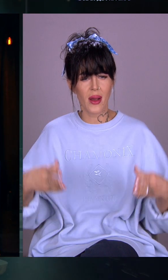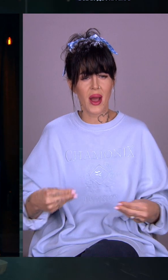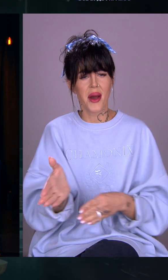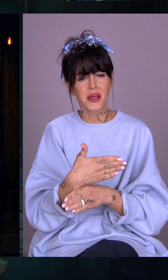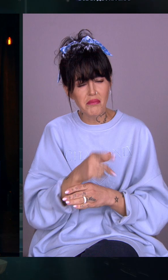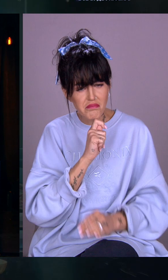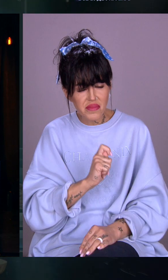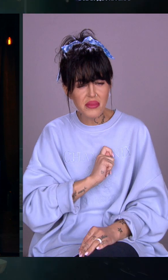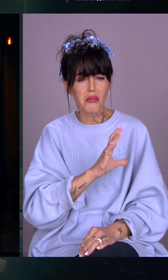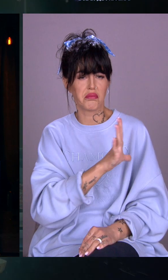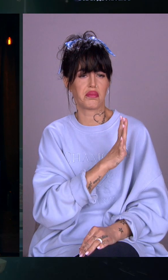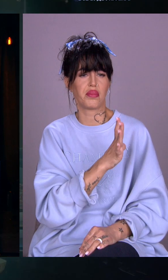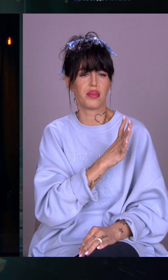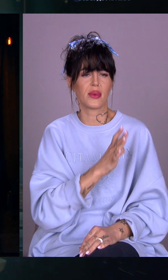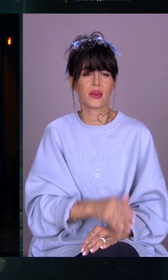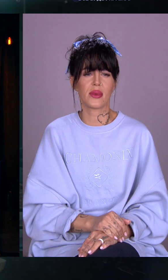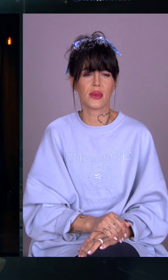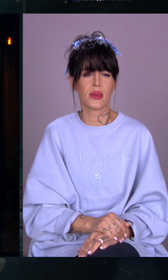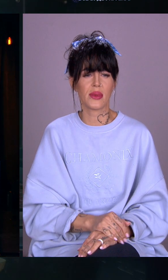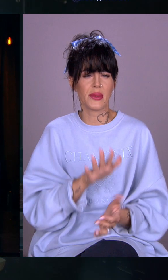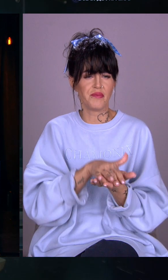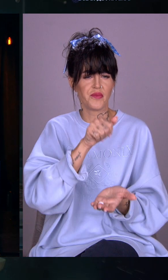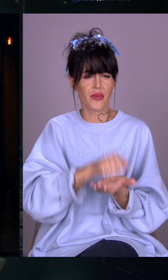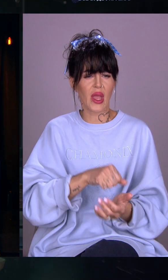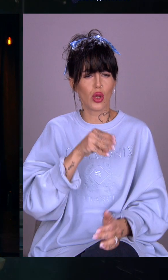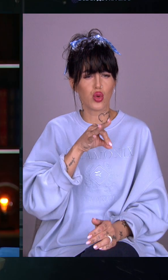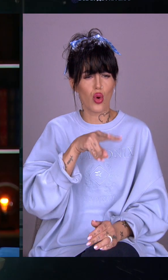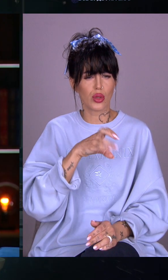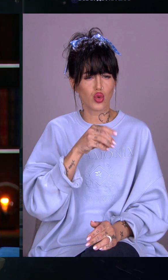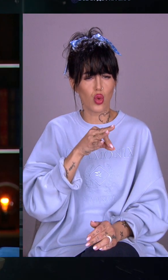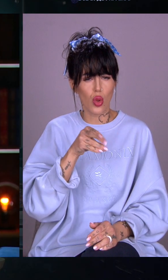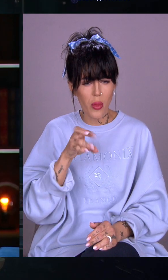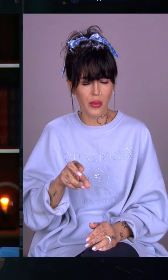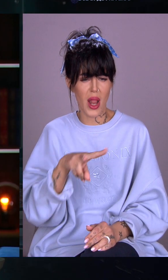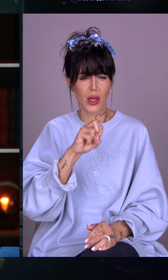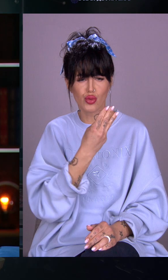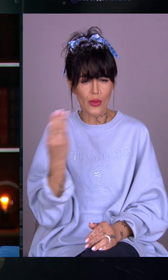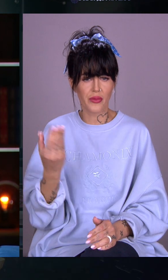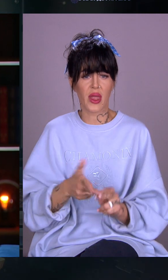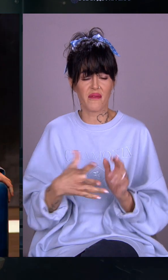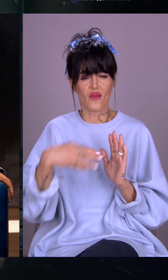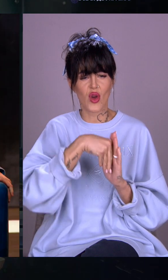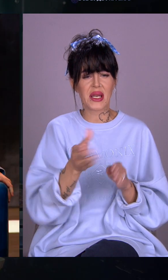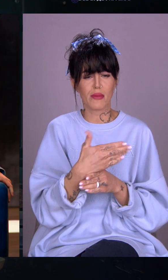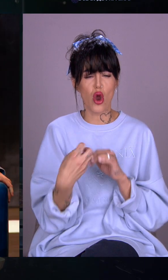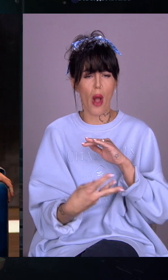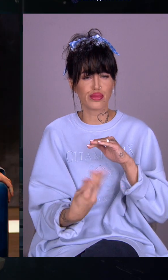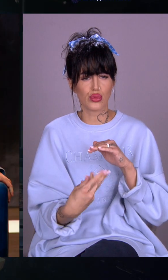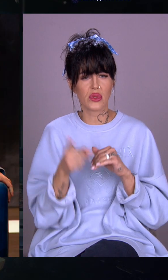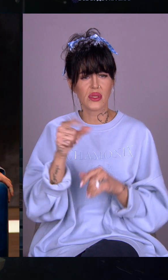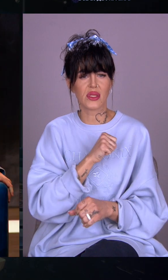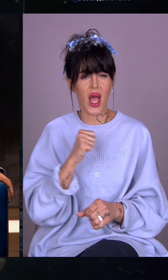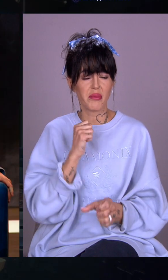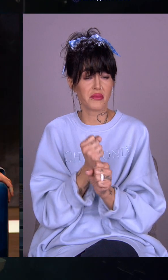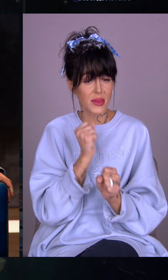А, риби, так, да, ну, там такі бували. Там був. Лящ, по-моєму. В смислі, з солоною? Ну, ну да, так, копчено, копчено, копчено. Вони самі там її